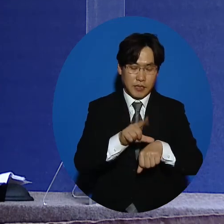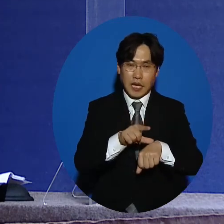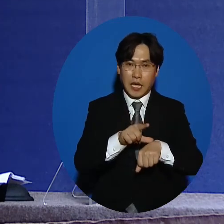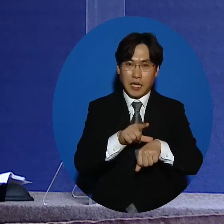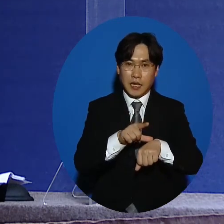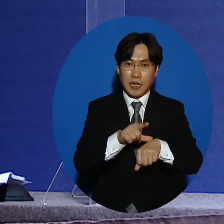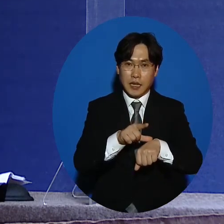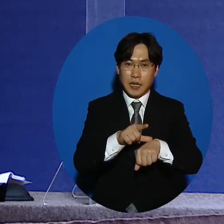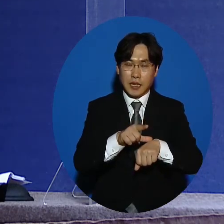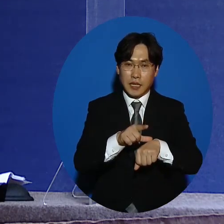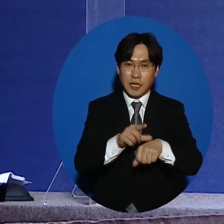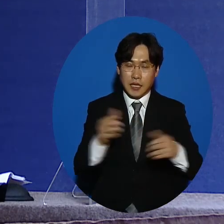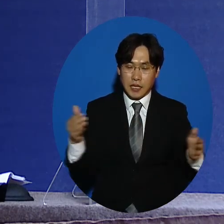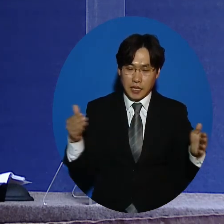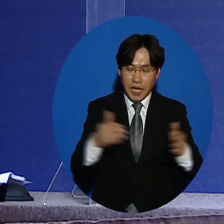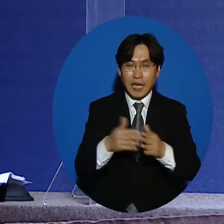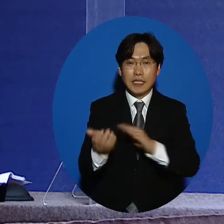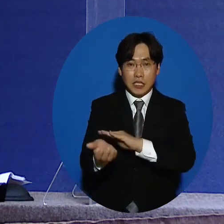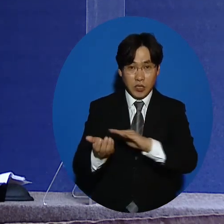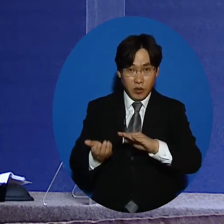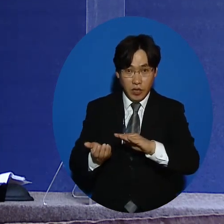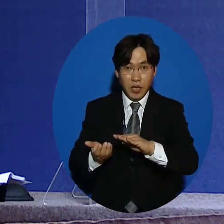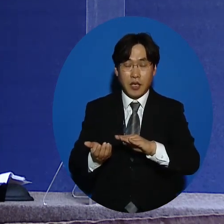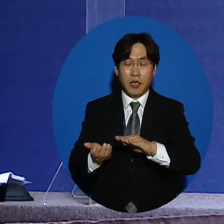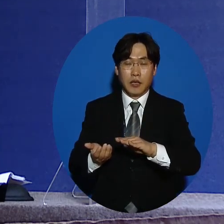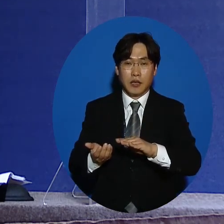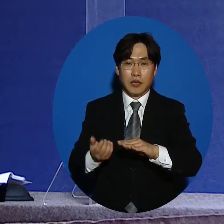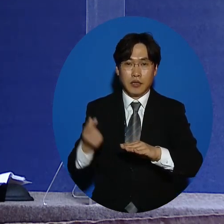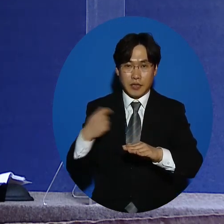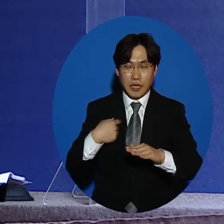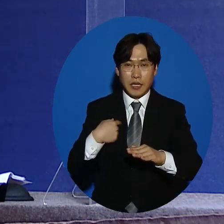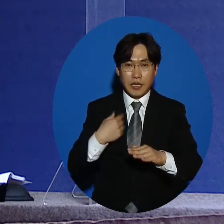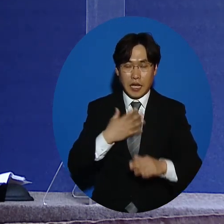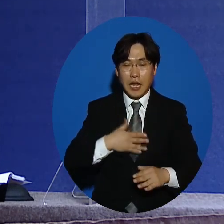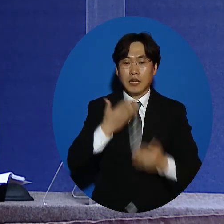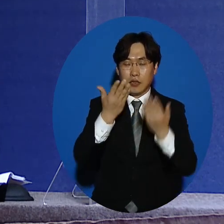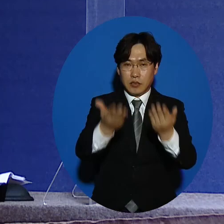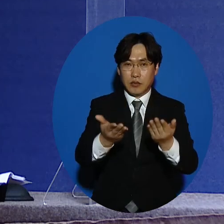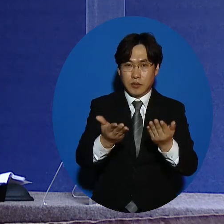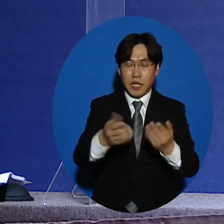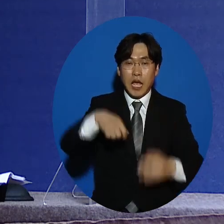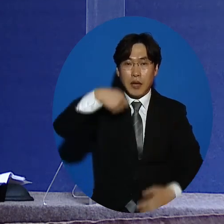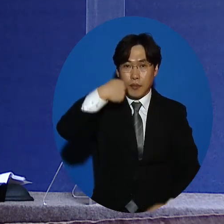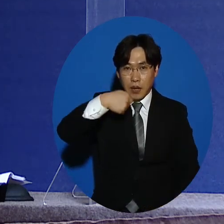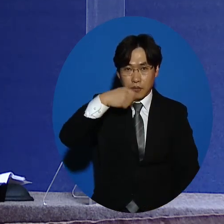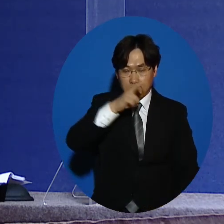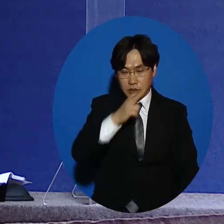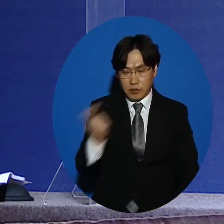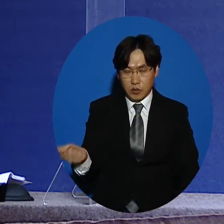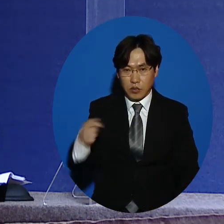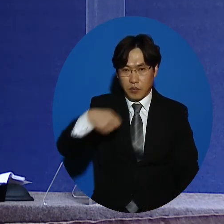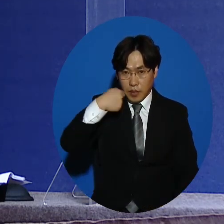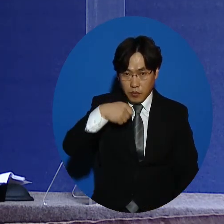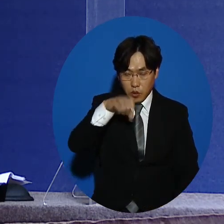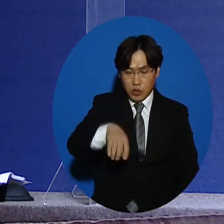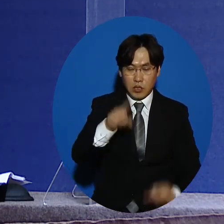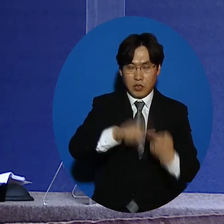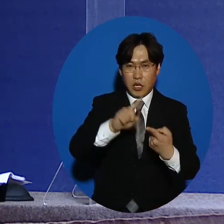시간을 마치기 전에 제가 한번 그 안내 말씀을 드리겠습니다. 식사는 이 자리에서